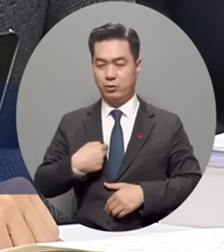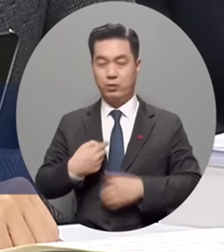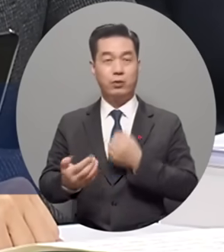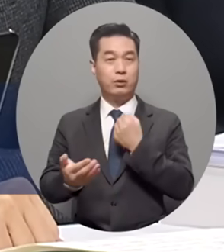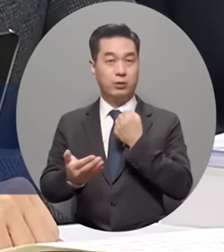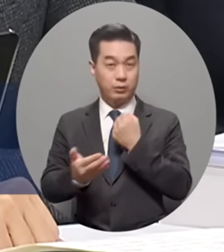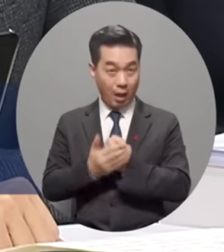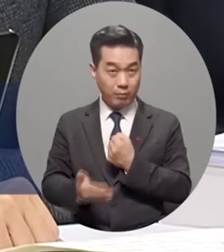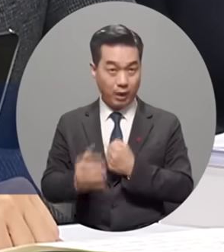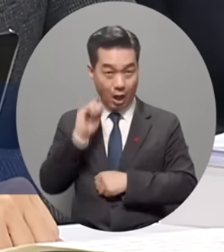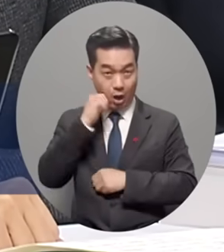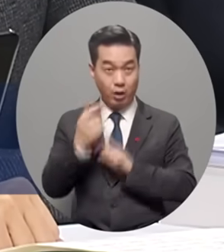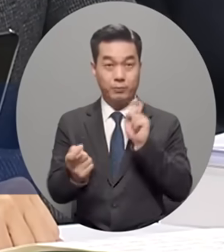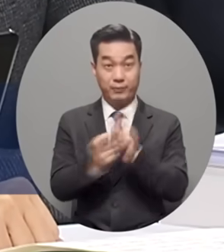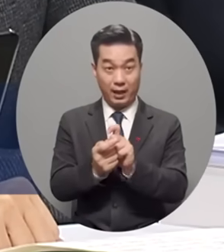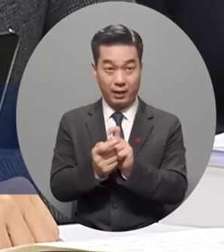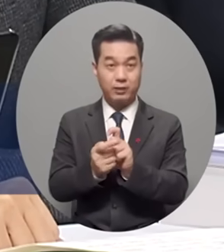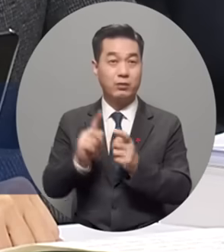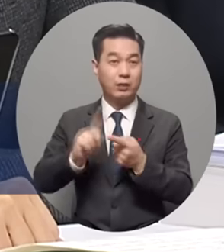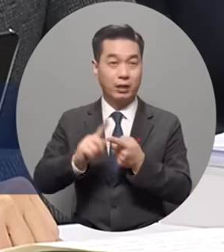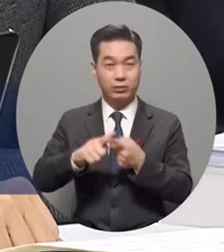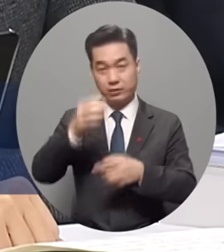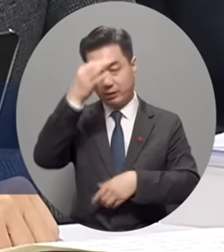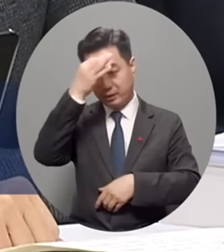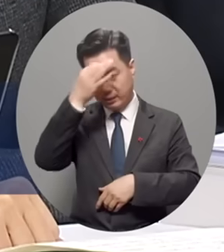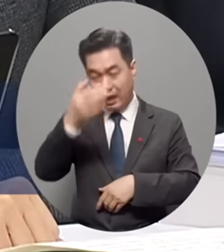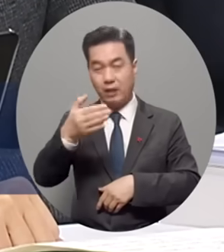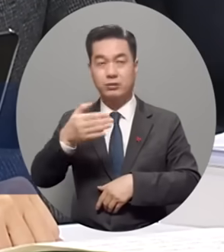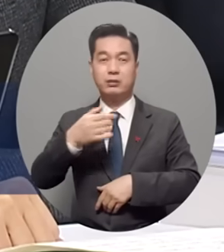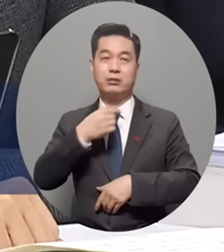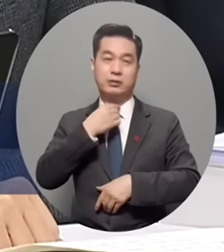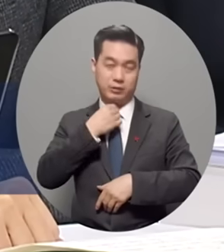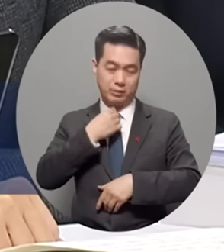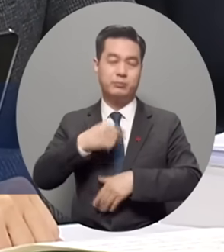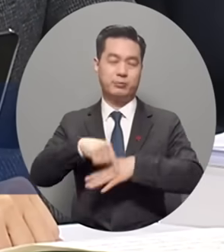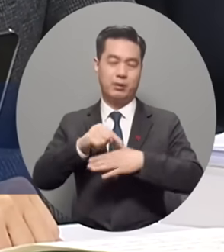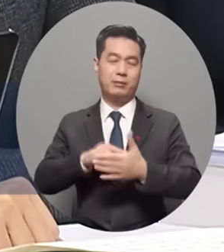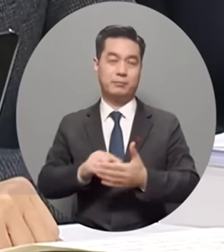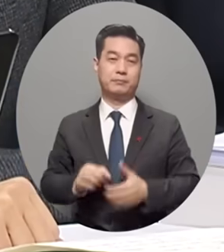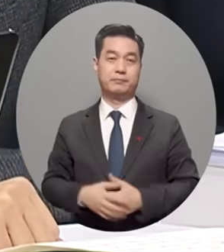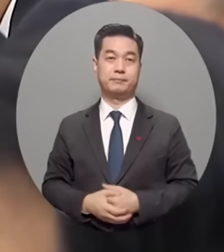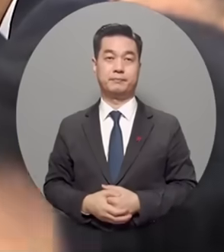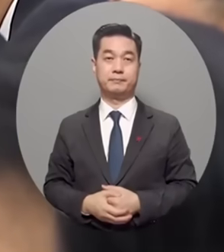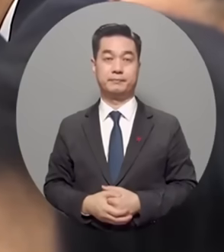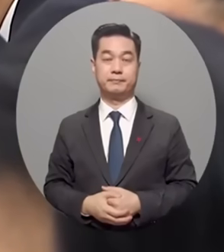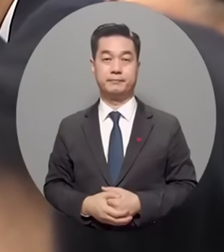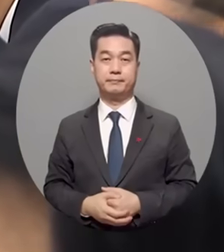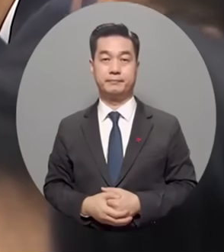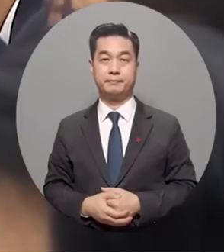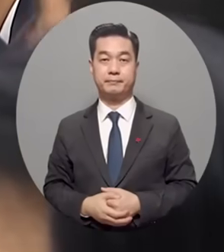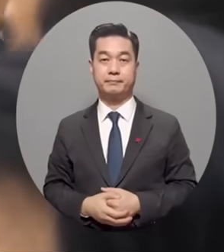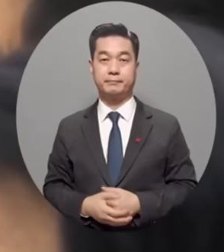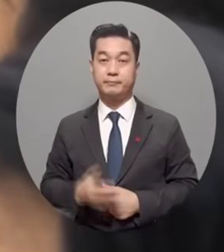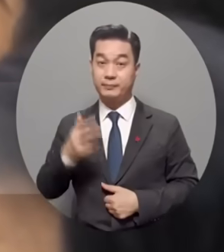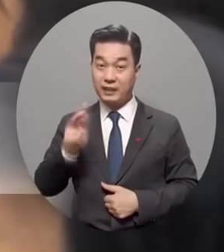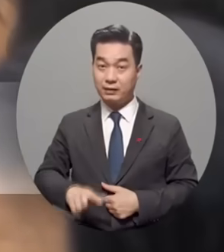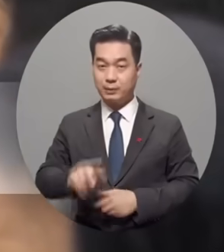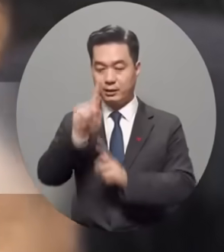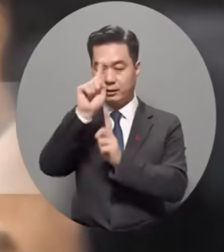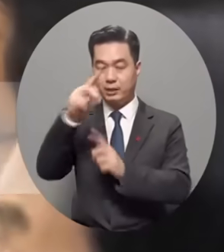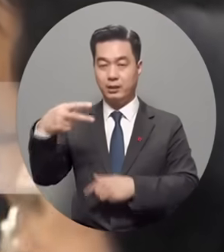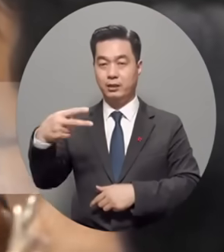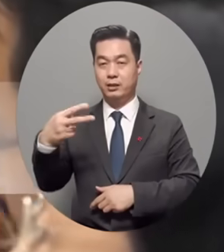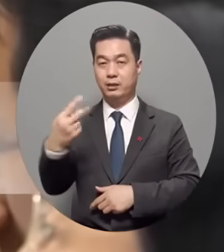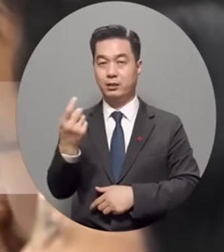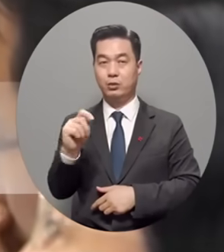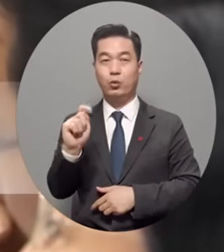저 때문에 어려움을 당했던 일에 대해서 사죄하고 싶은 심정입니다. 그러나 이동관 전